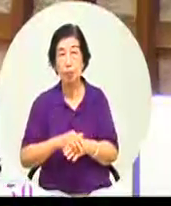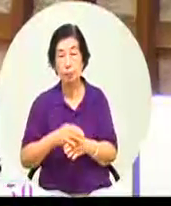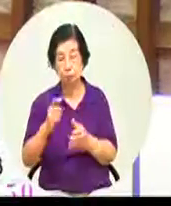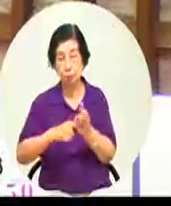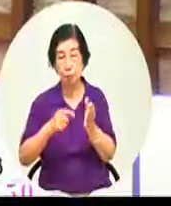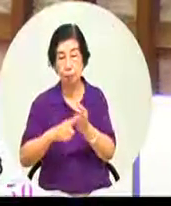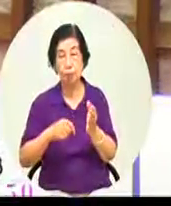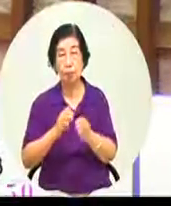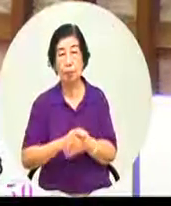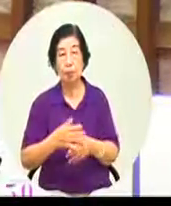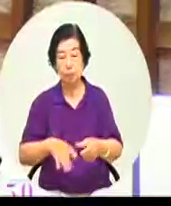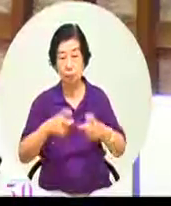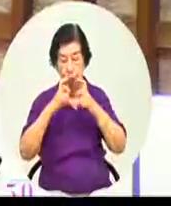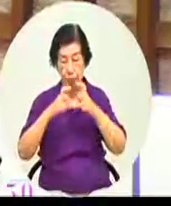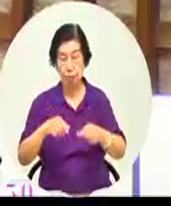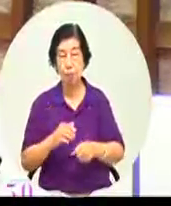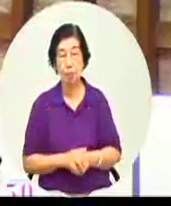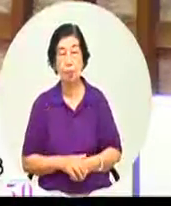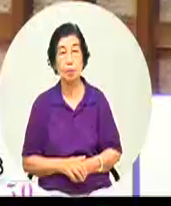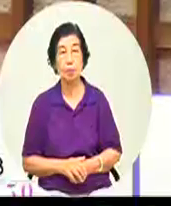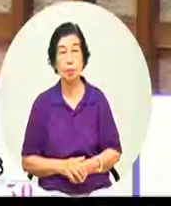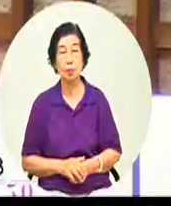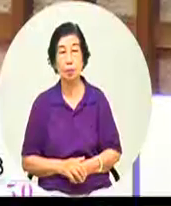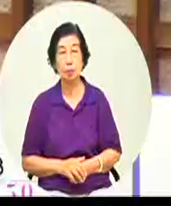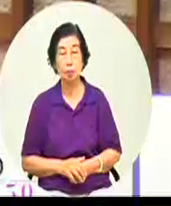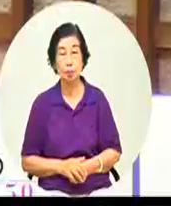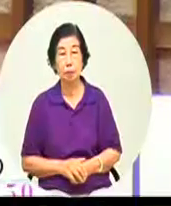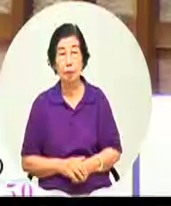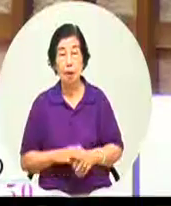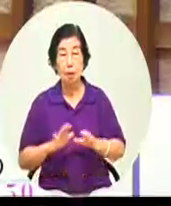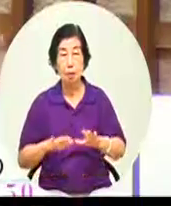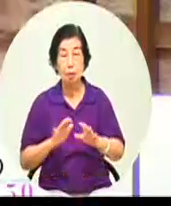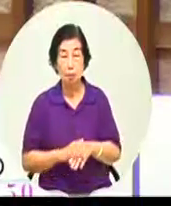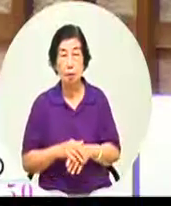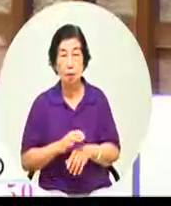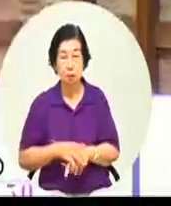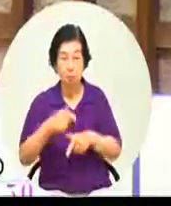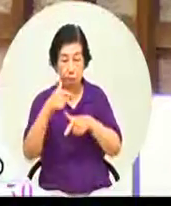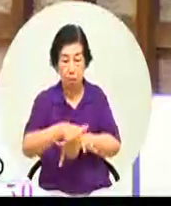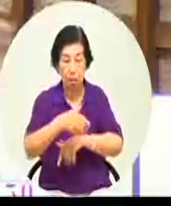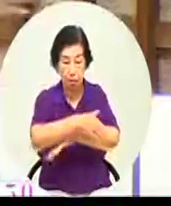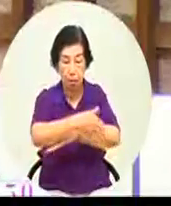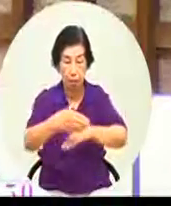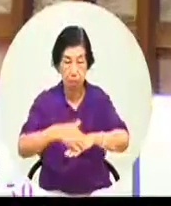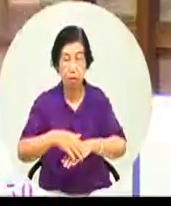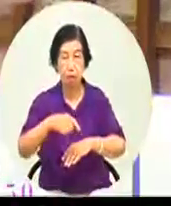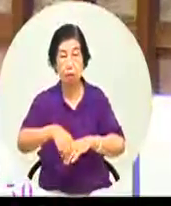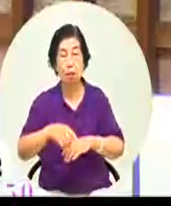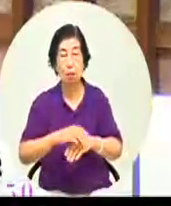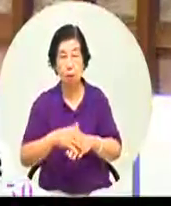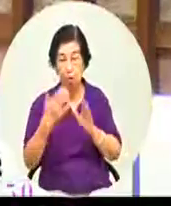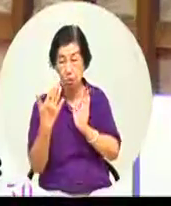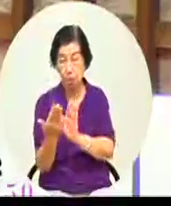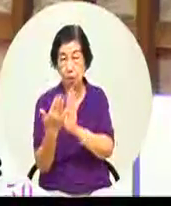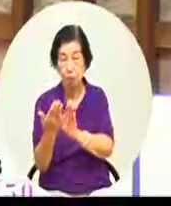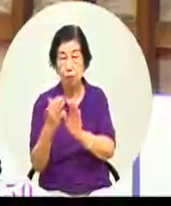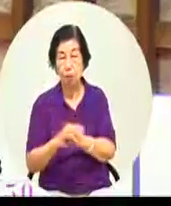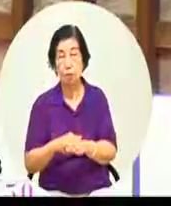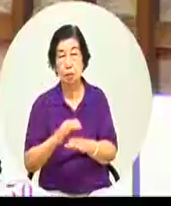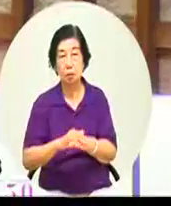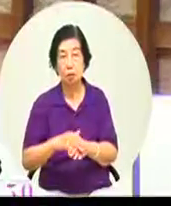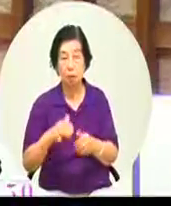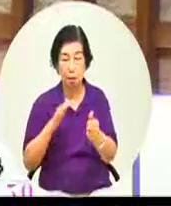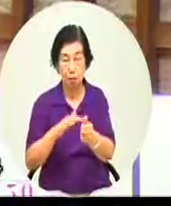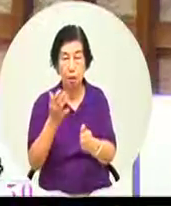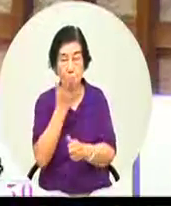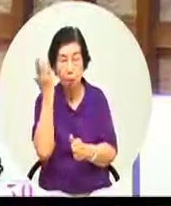后续的一个迄啰，就是讲，吼，我们现在南向政策当然积极啦，包括语言啦、这些训练啦、哈、导游啦、种种啦、哈，那当然